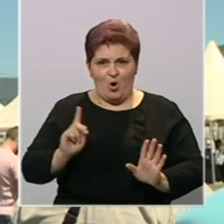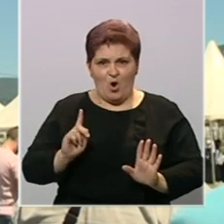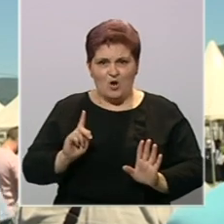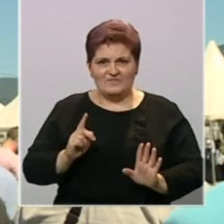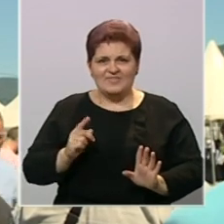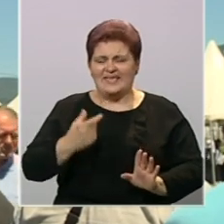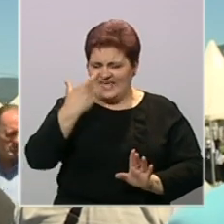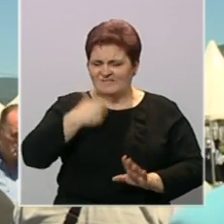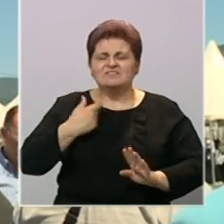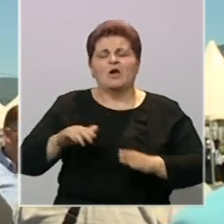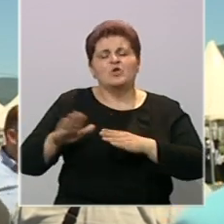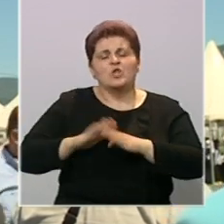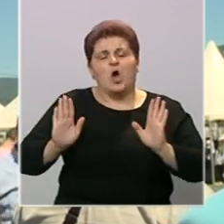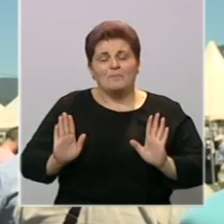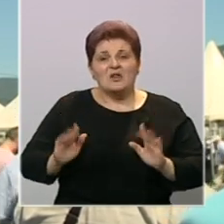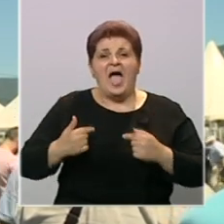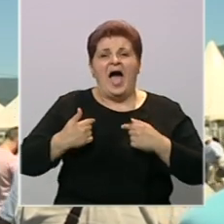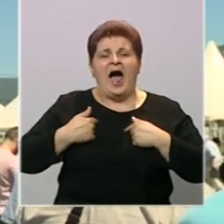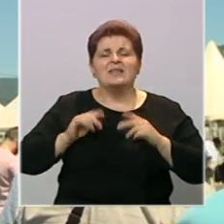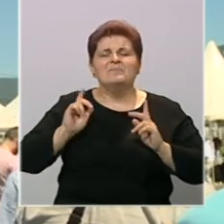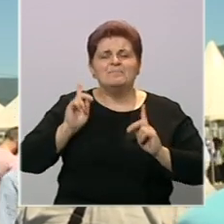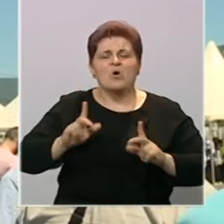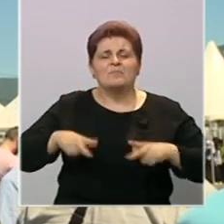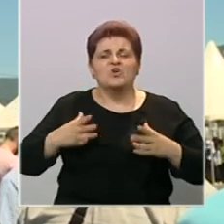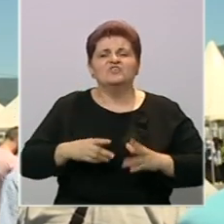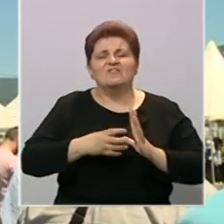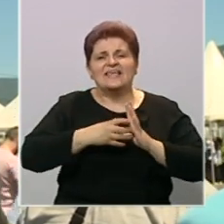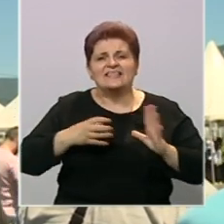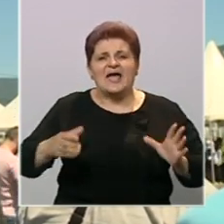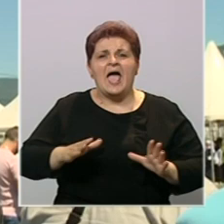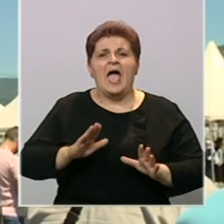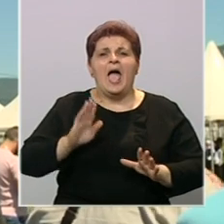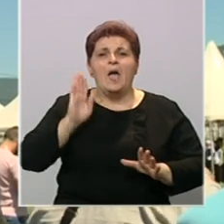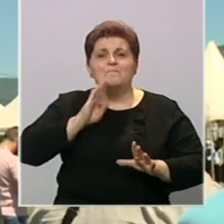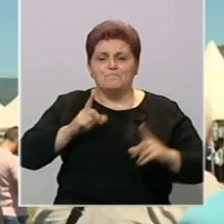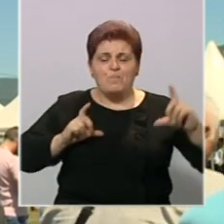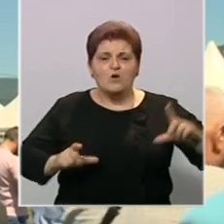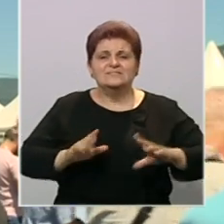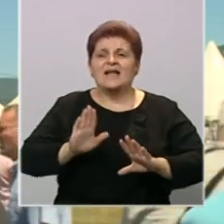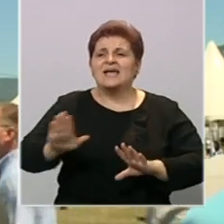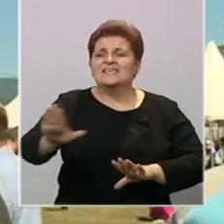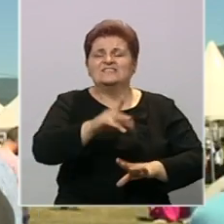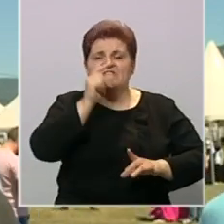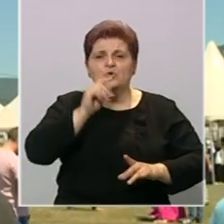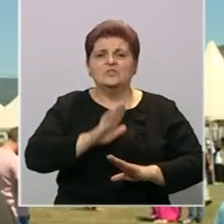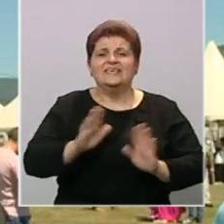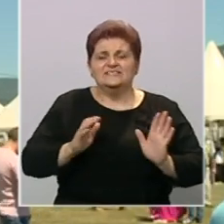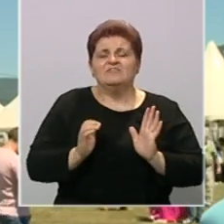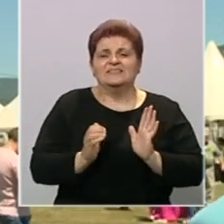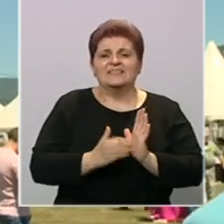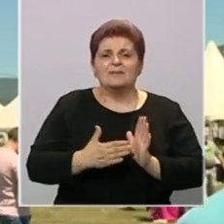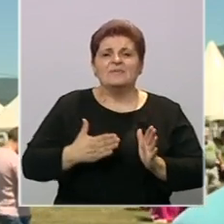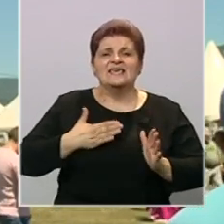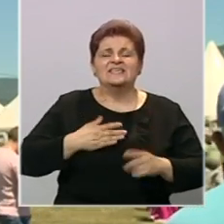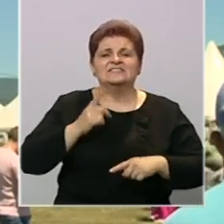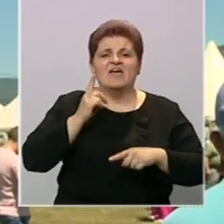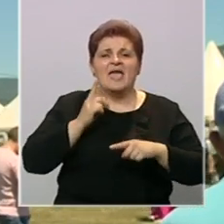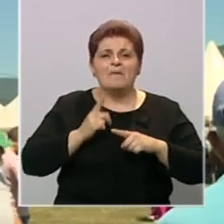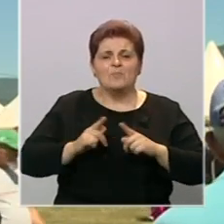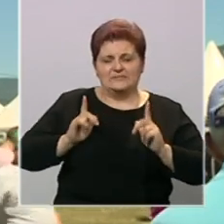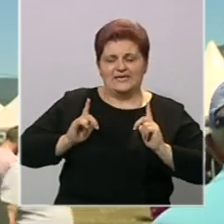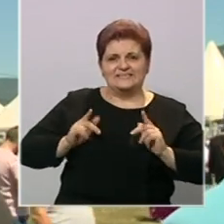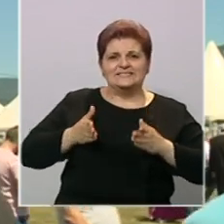je svačije da oprašta, ali mi moramo živjeti na ovim prostorima, dalje Bosna pripada svim njenim narodima i svi zaslužuju svoj posljednji taj